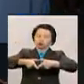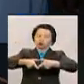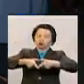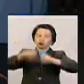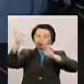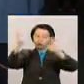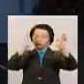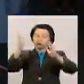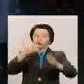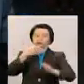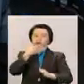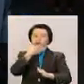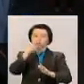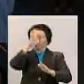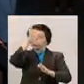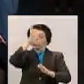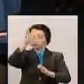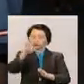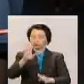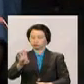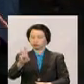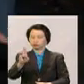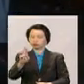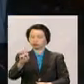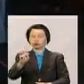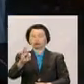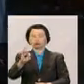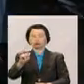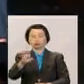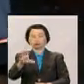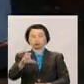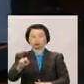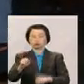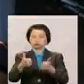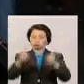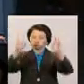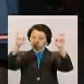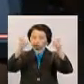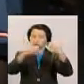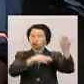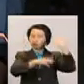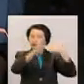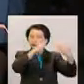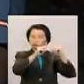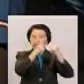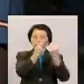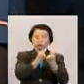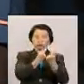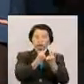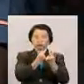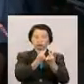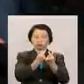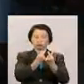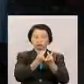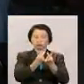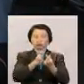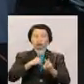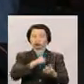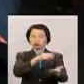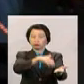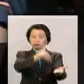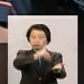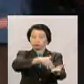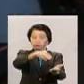anak muda lari daripada sebelum ini lagu-lagu tema yang sebelum dicipta oleh golongan ahli-ahli muzik